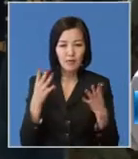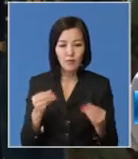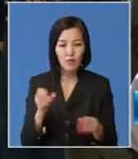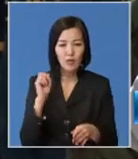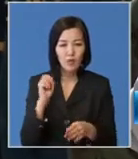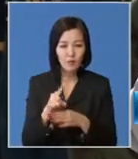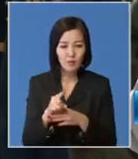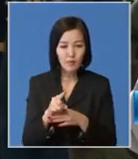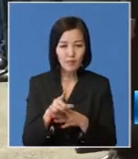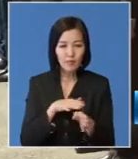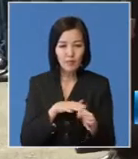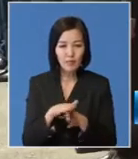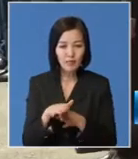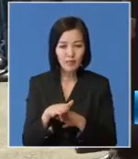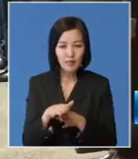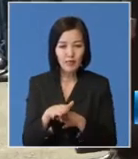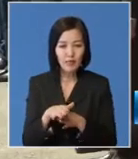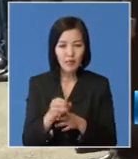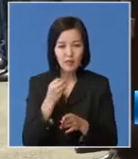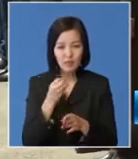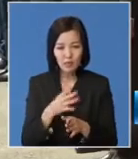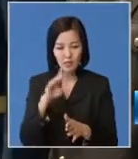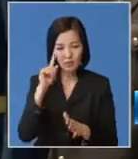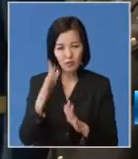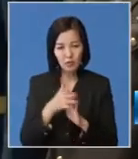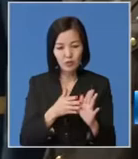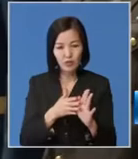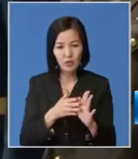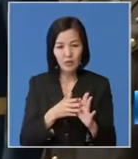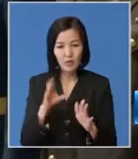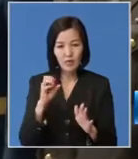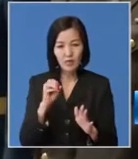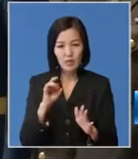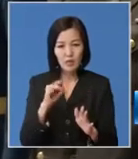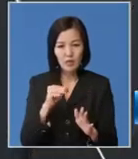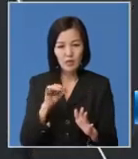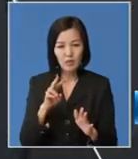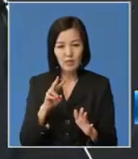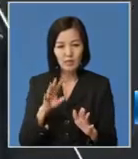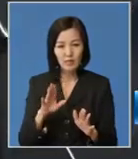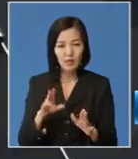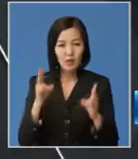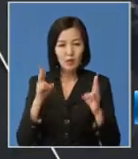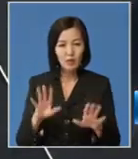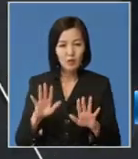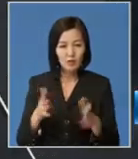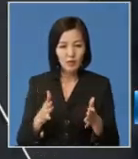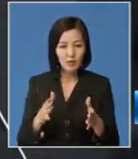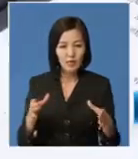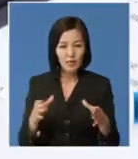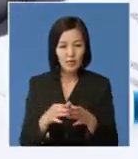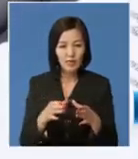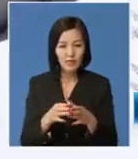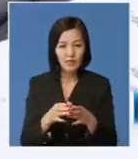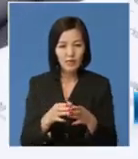пен міндеттің жүгі ауыр екенін жақсы түсінеді. Солардың бірі Ержан Әділханов. Ол Ақсу аудандық төтенше жағдайлар бөлімінде аға инженер